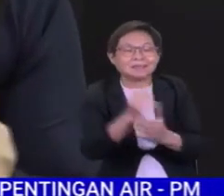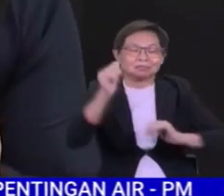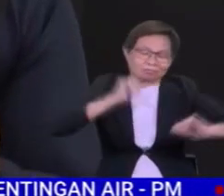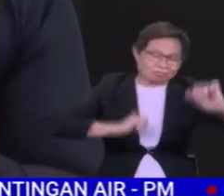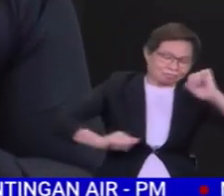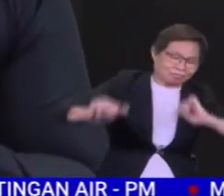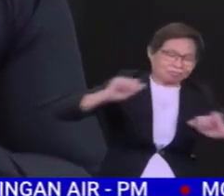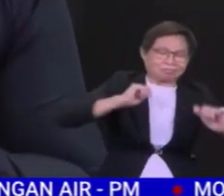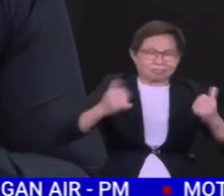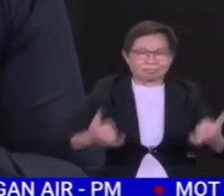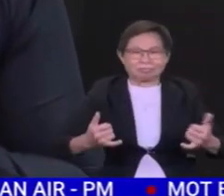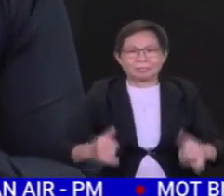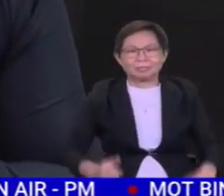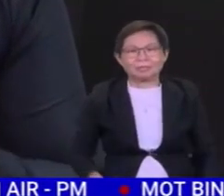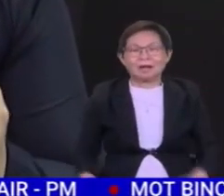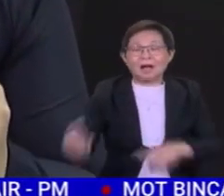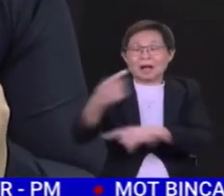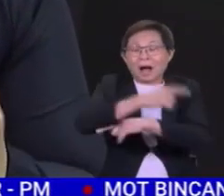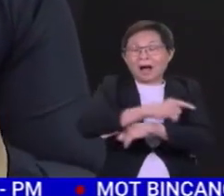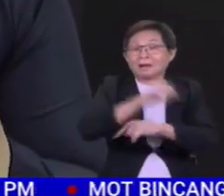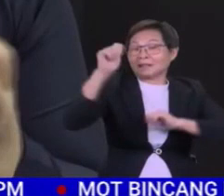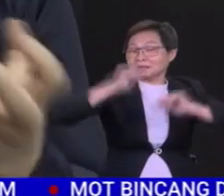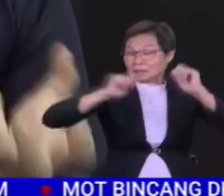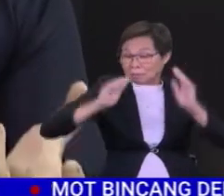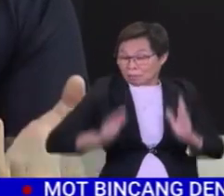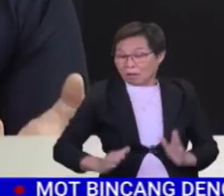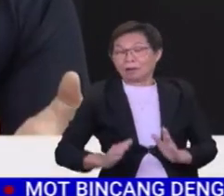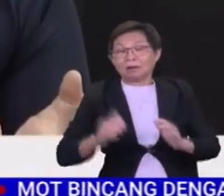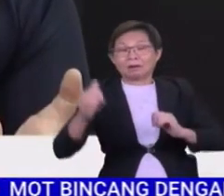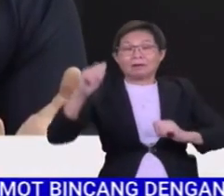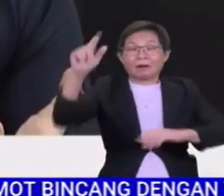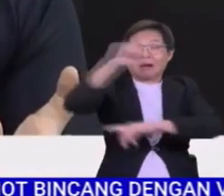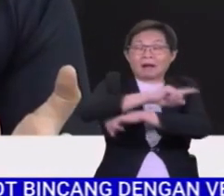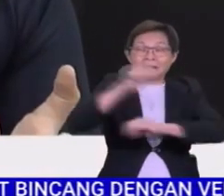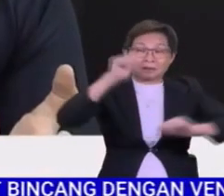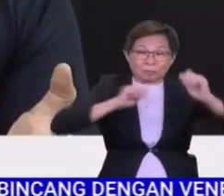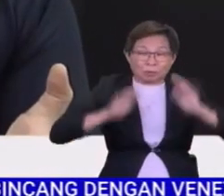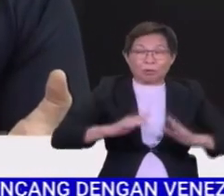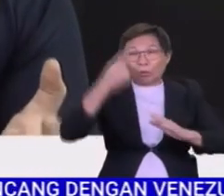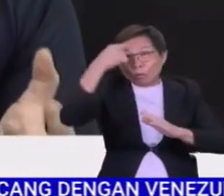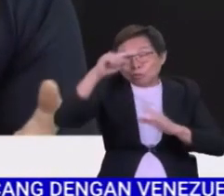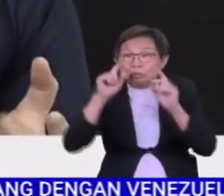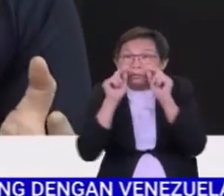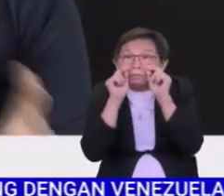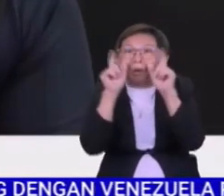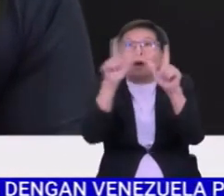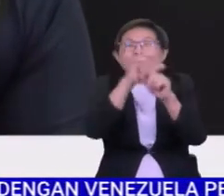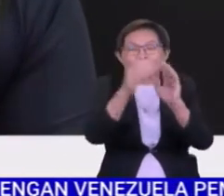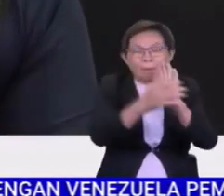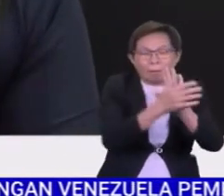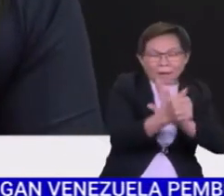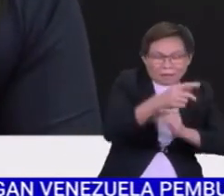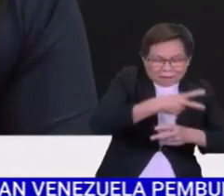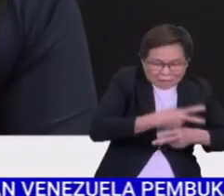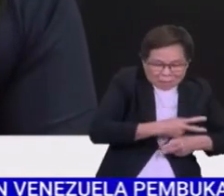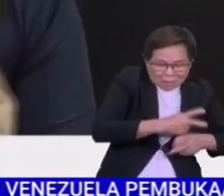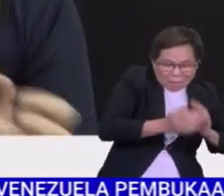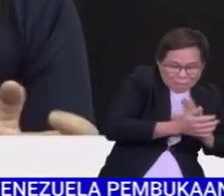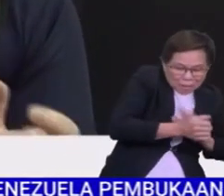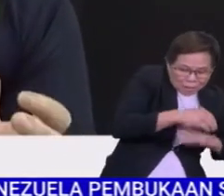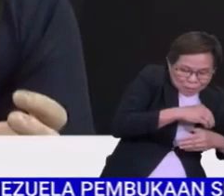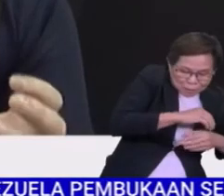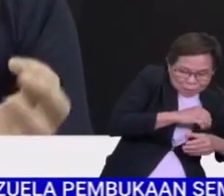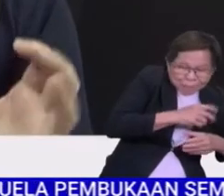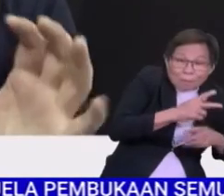kreatif hari seniman ini adalah untuk memberi kesedaran dan bakat yang terpendam daripada